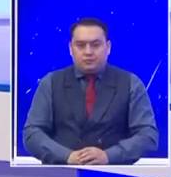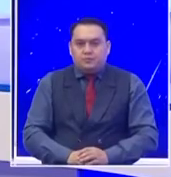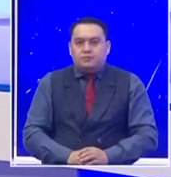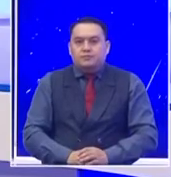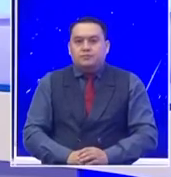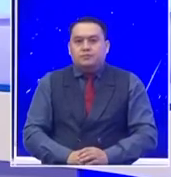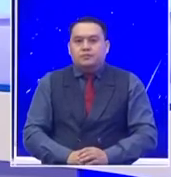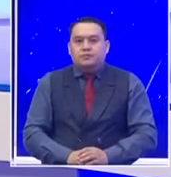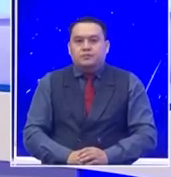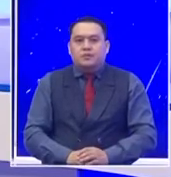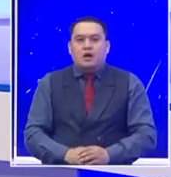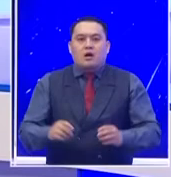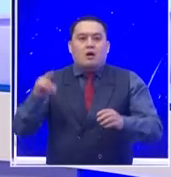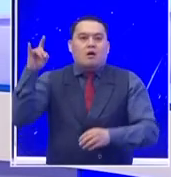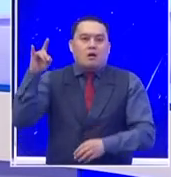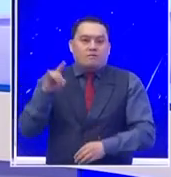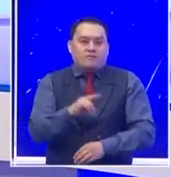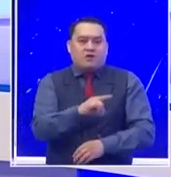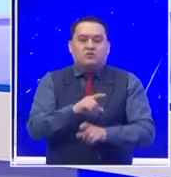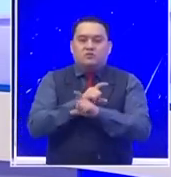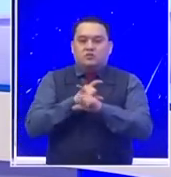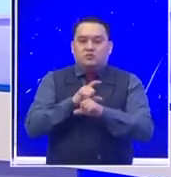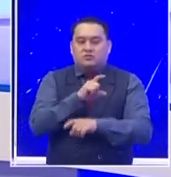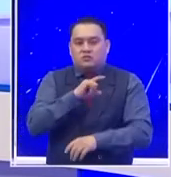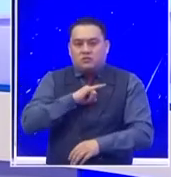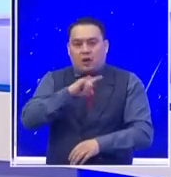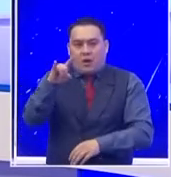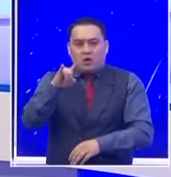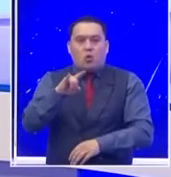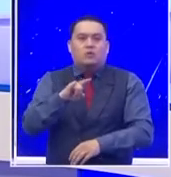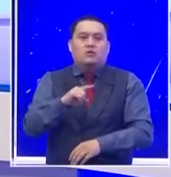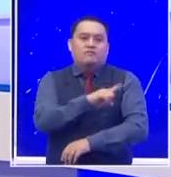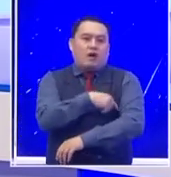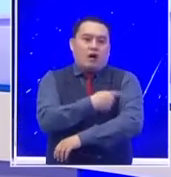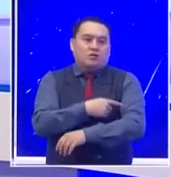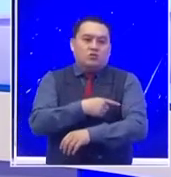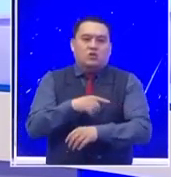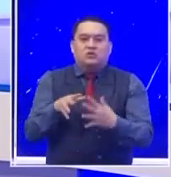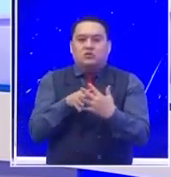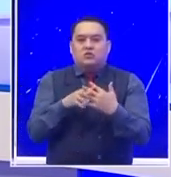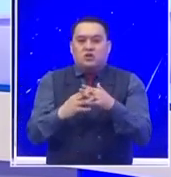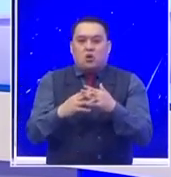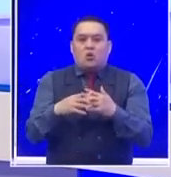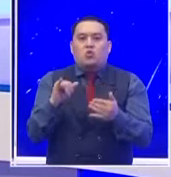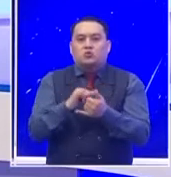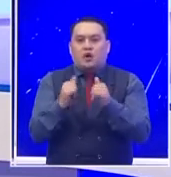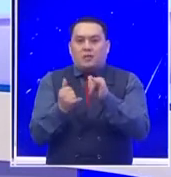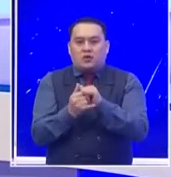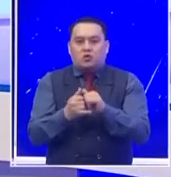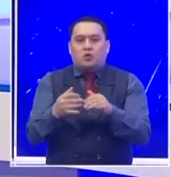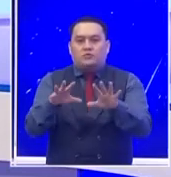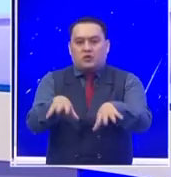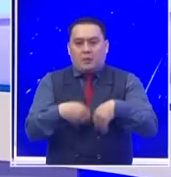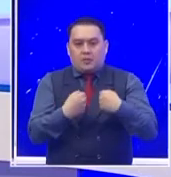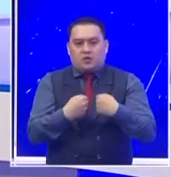озвучено причина аварийной посадке самолета ан-2 врачи санавиации вылетели в село аксуат где должны были забрать в